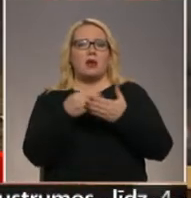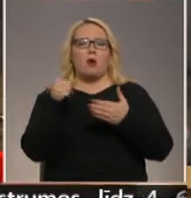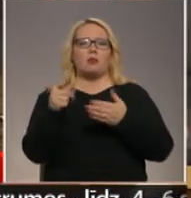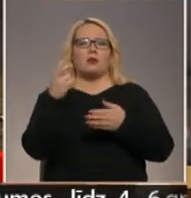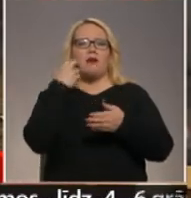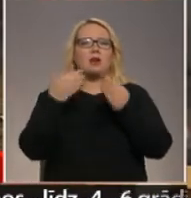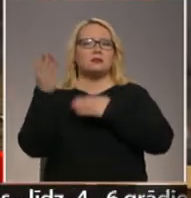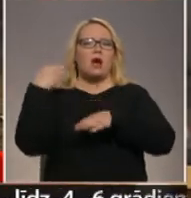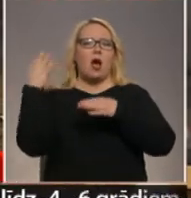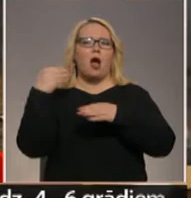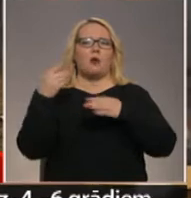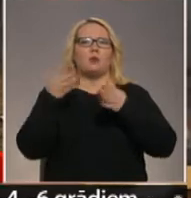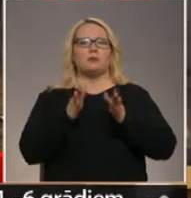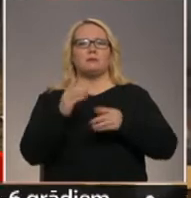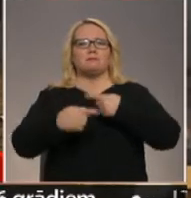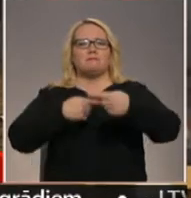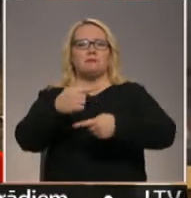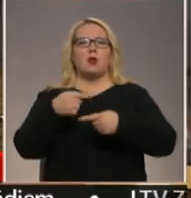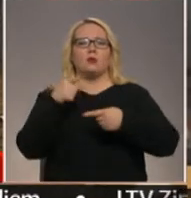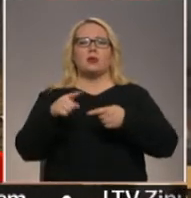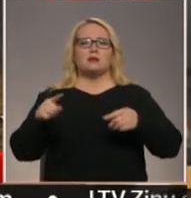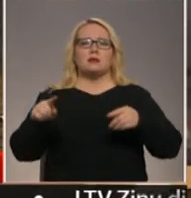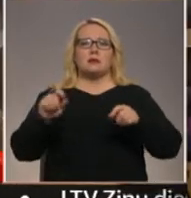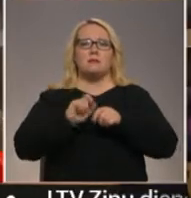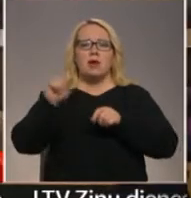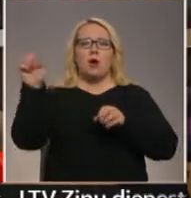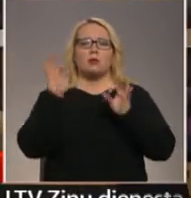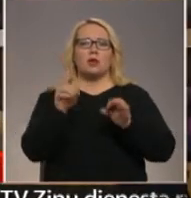un dalību līdzīgos ansambļos strauji aug tieši jauniešu vidū.